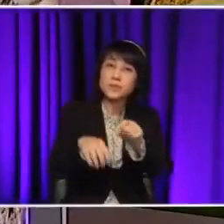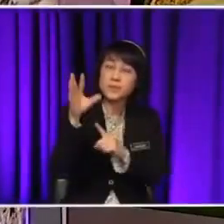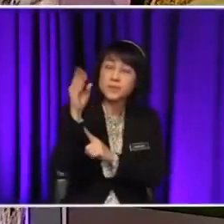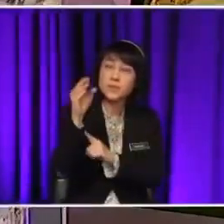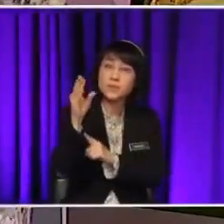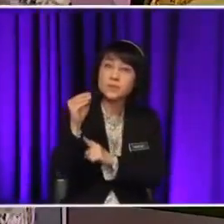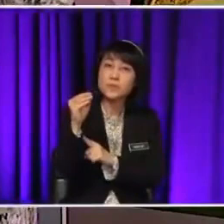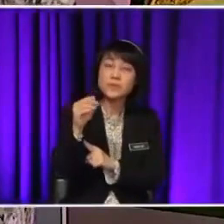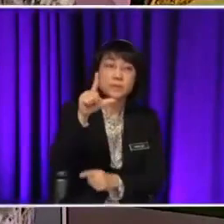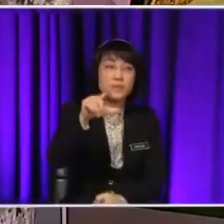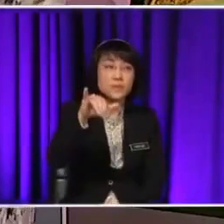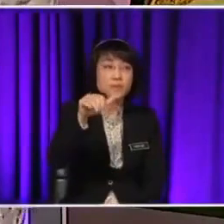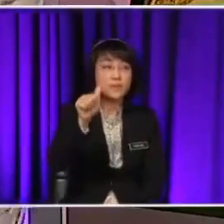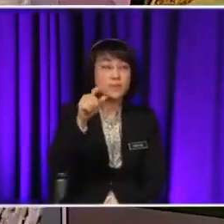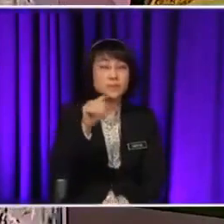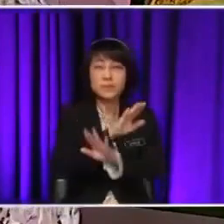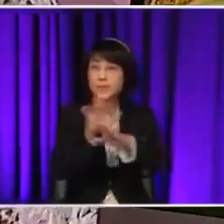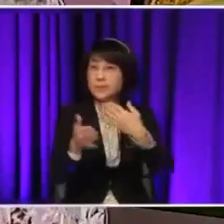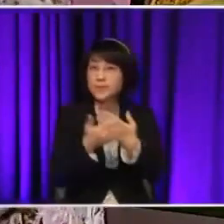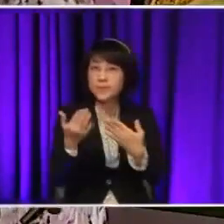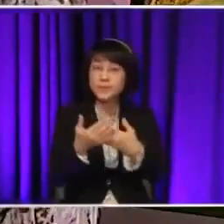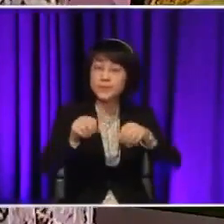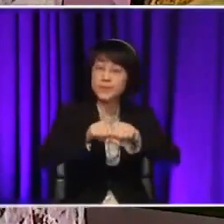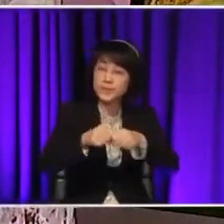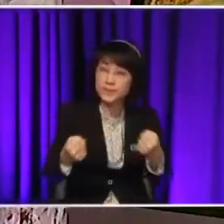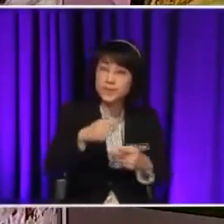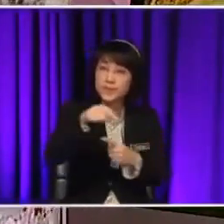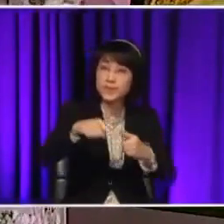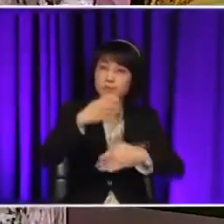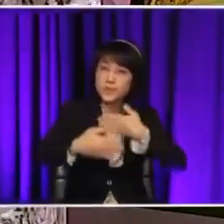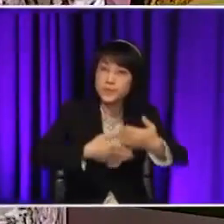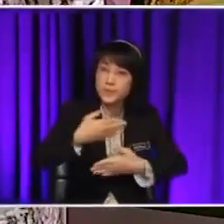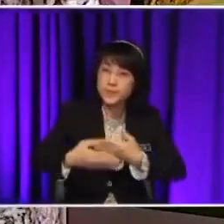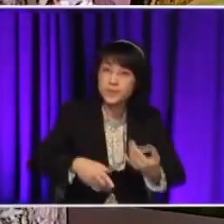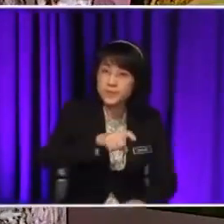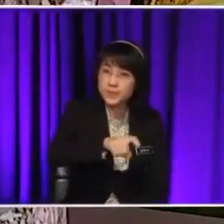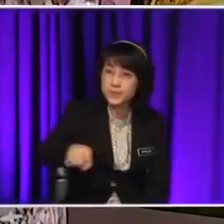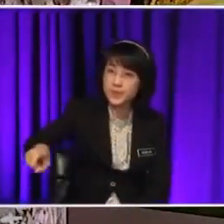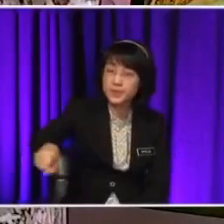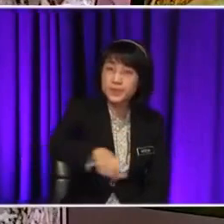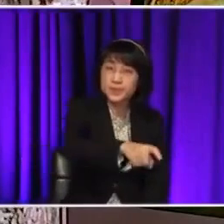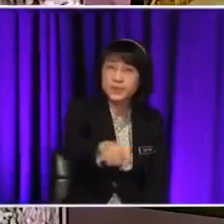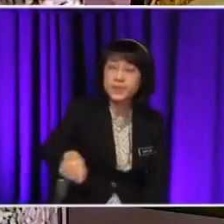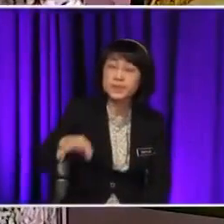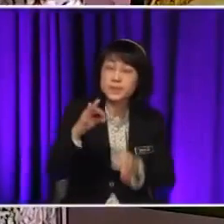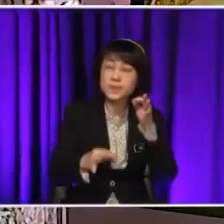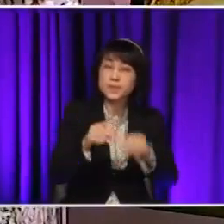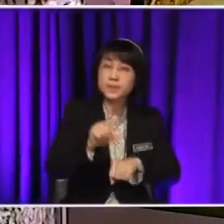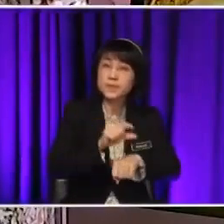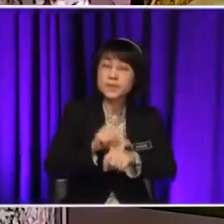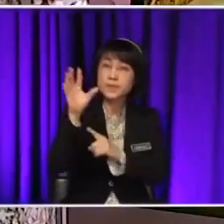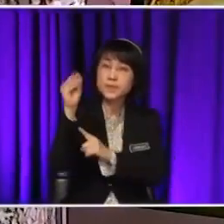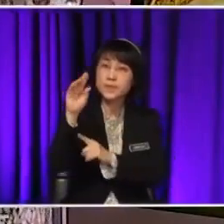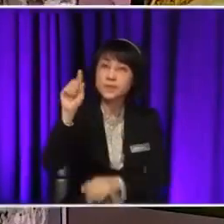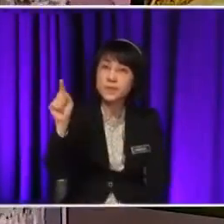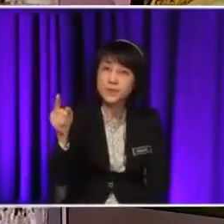liat, tidak mudah patah semasa proses mencanting. Ya, sangat penting ini. Kalau kita pakai lilin semata-mata, semasa proses